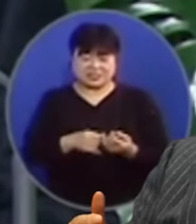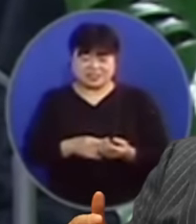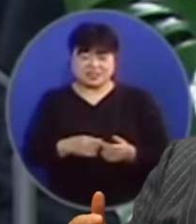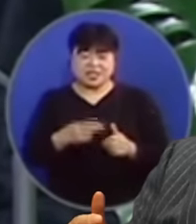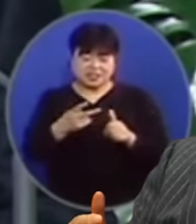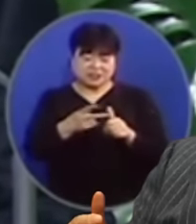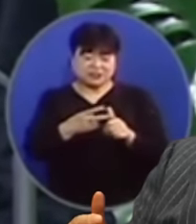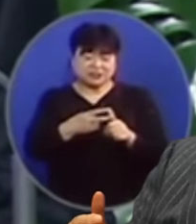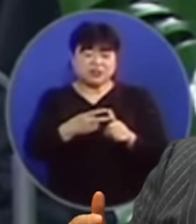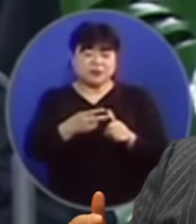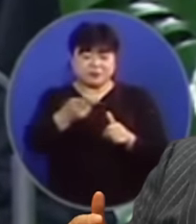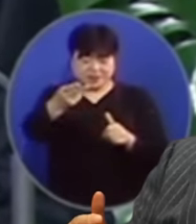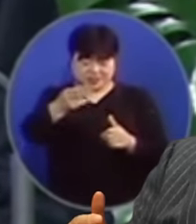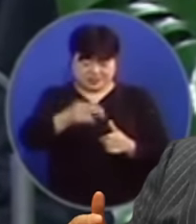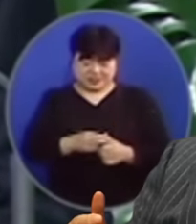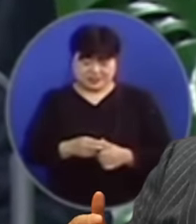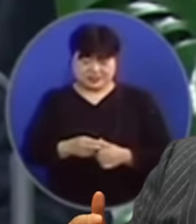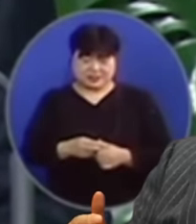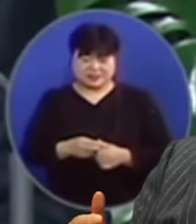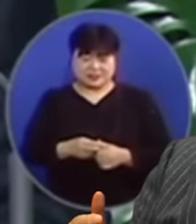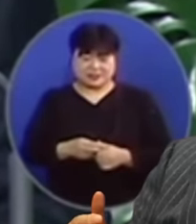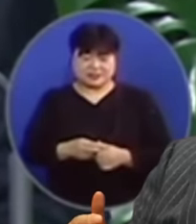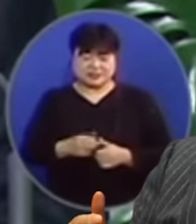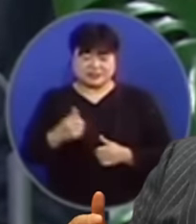들어가서 첩을 삼고 자식을 낳아라.